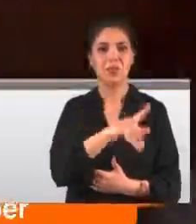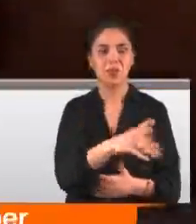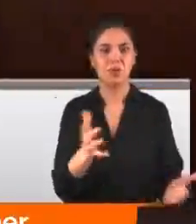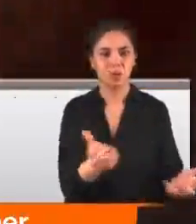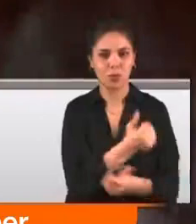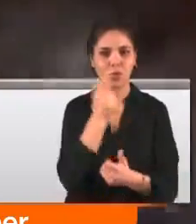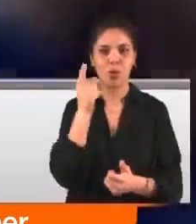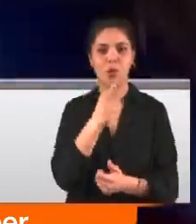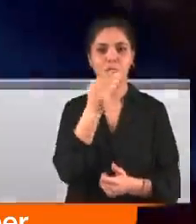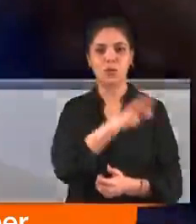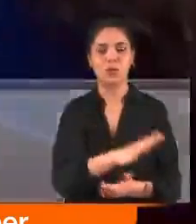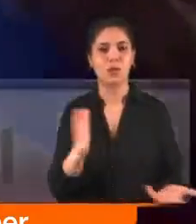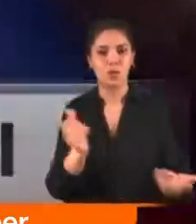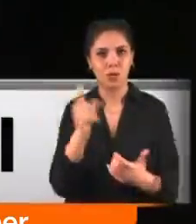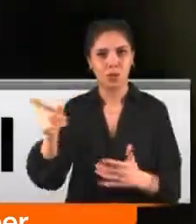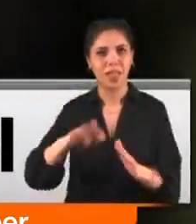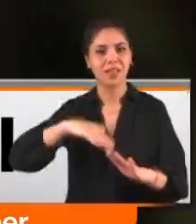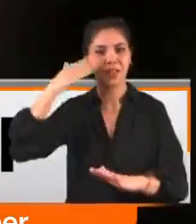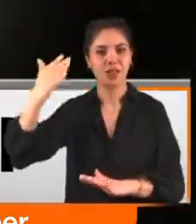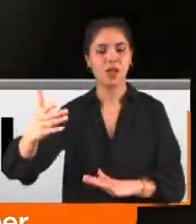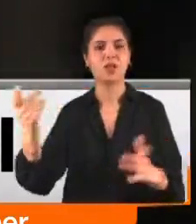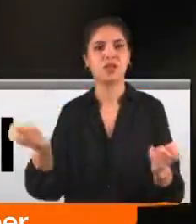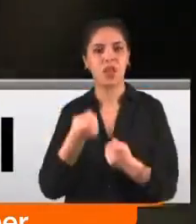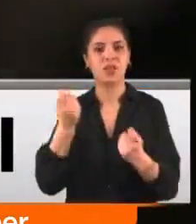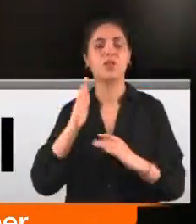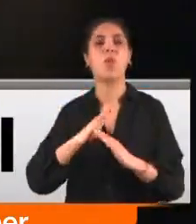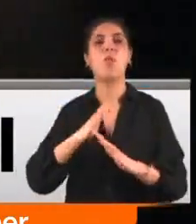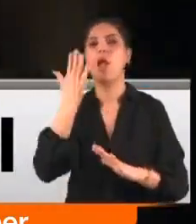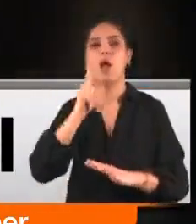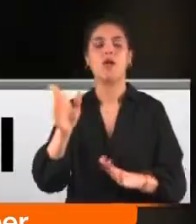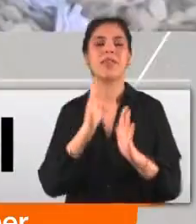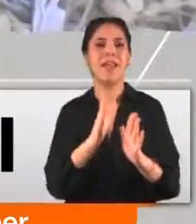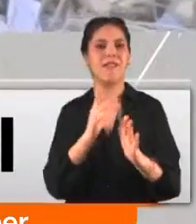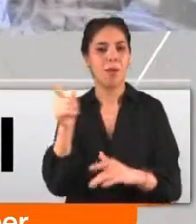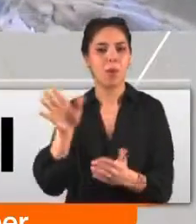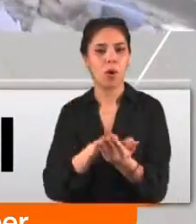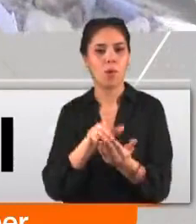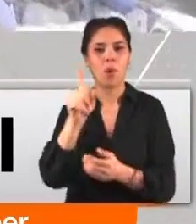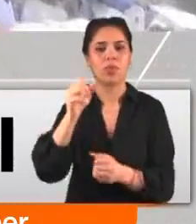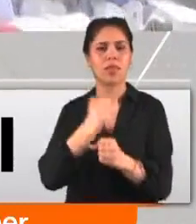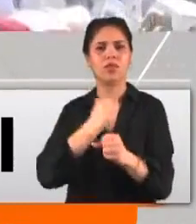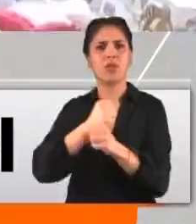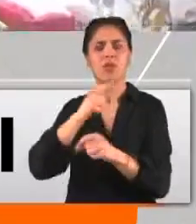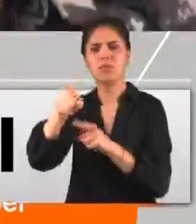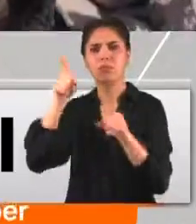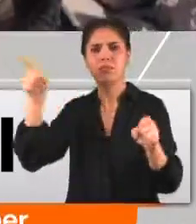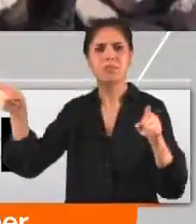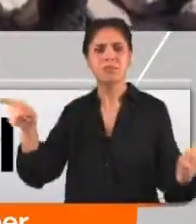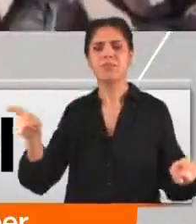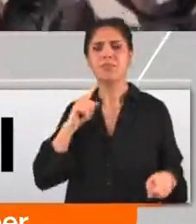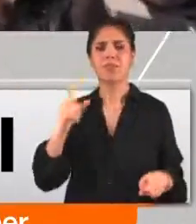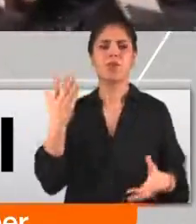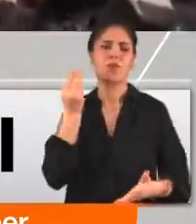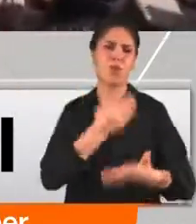kurtardı. O küçük çocuğu kurtardıktan sonra çalışmaya durmadan devam etti Nefes. O enkazdan diğer enkaza, diğer enkaza.